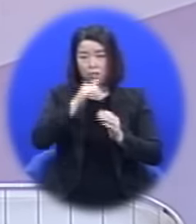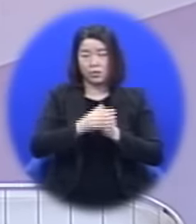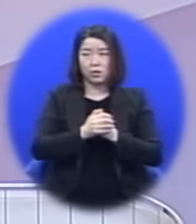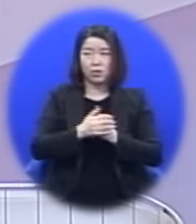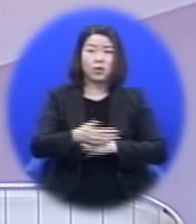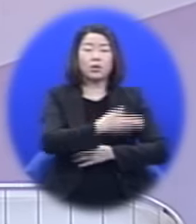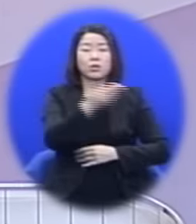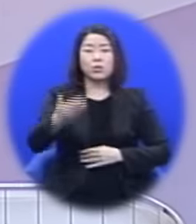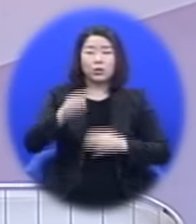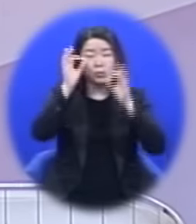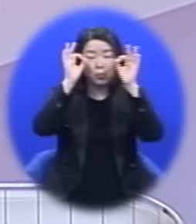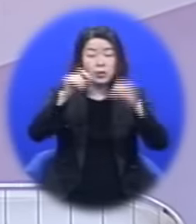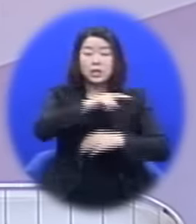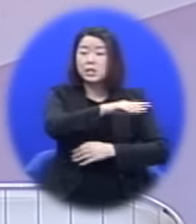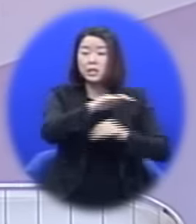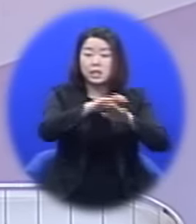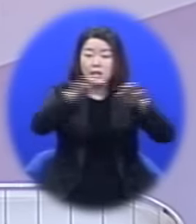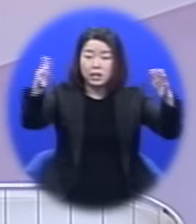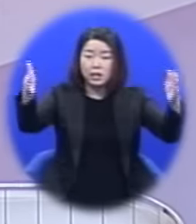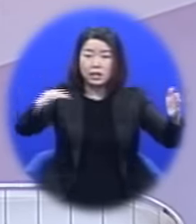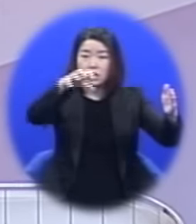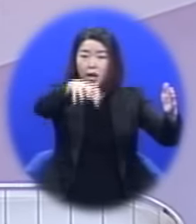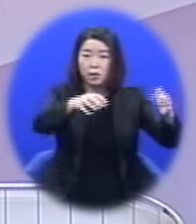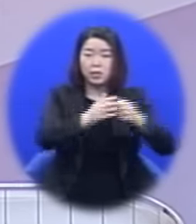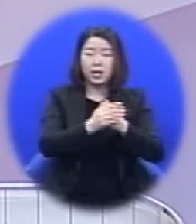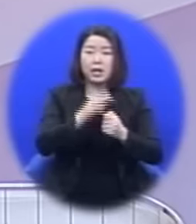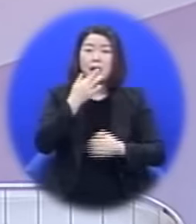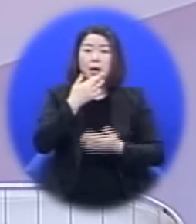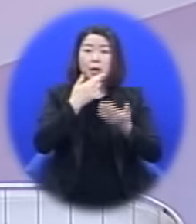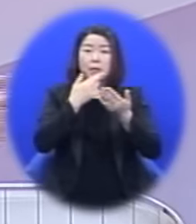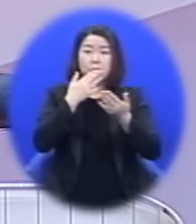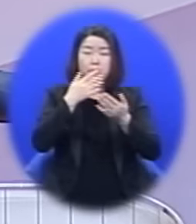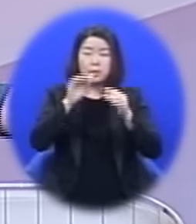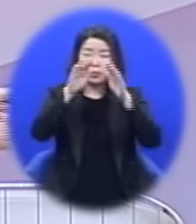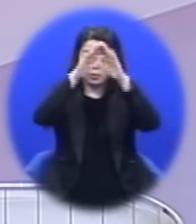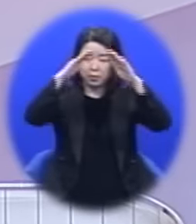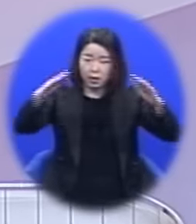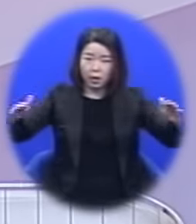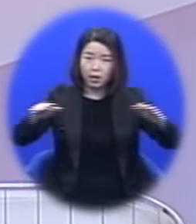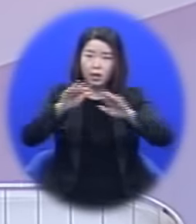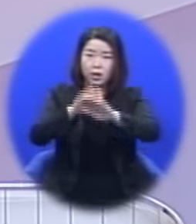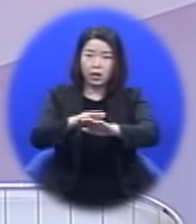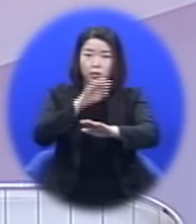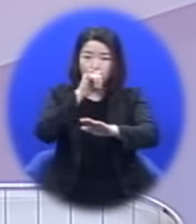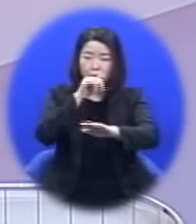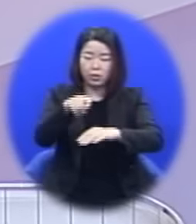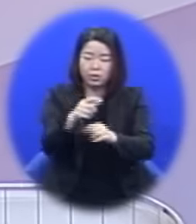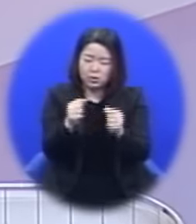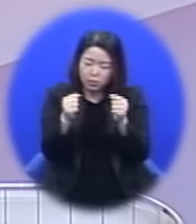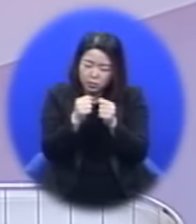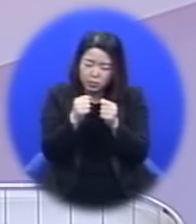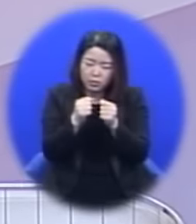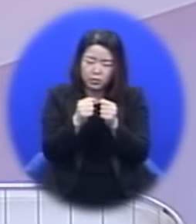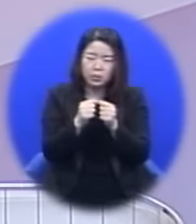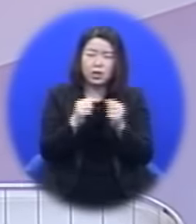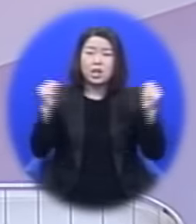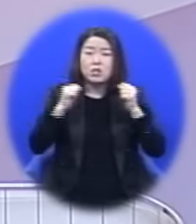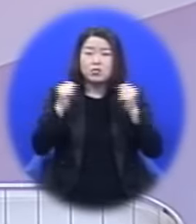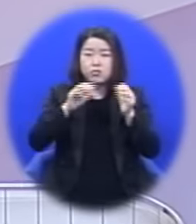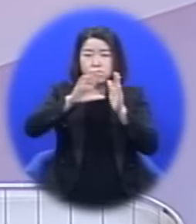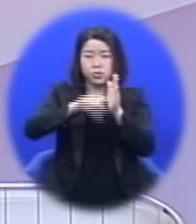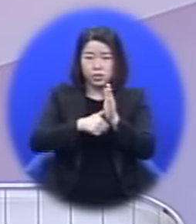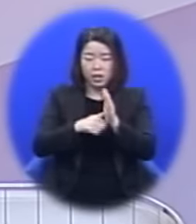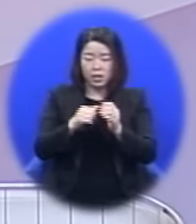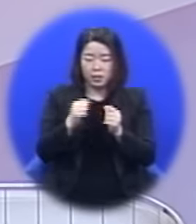여러분이 보이는 이 앞쪽에 비닐 천막을 쳐놓고 그리고 여기서 웅크리고, 한 추운 겨울에